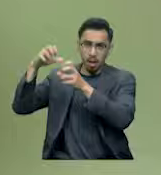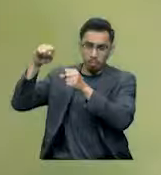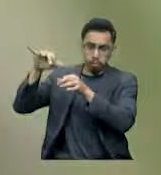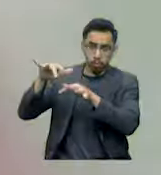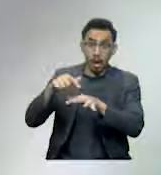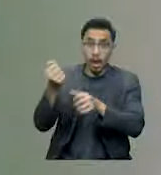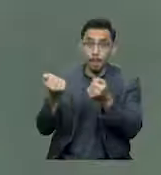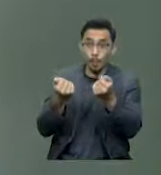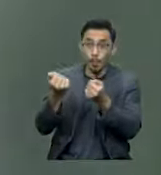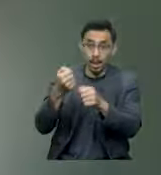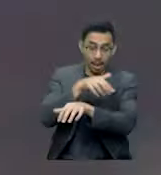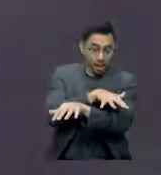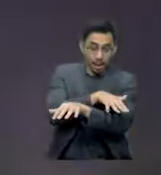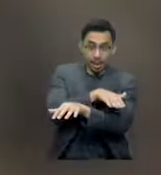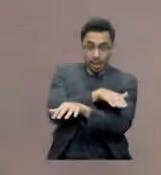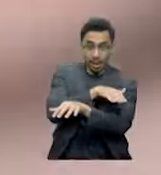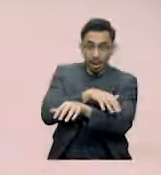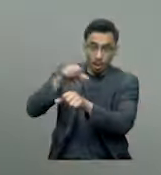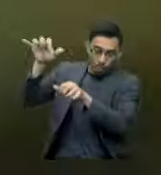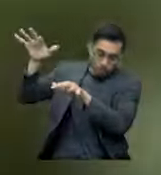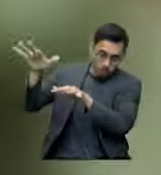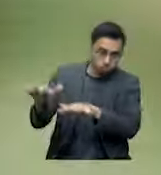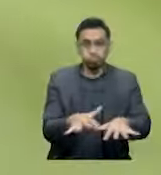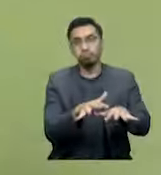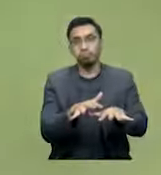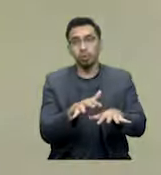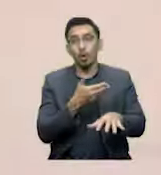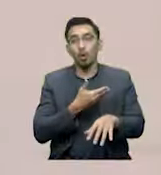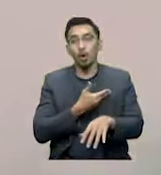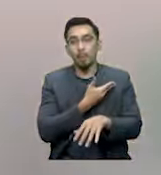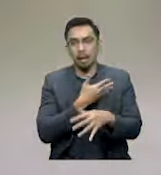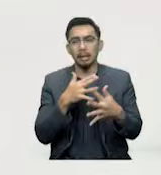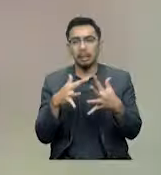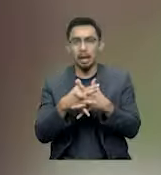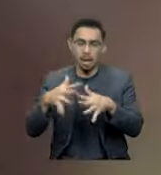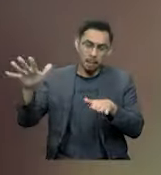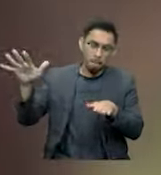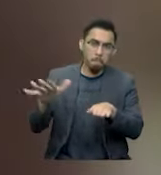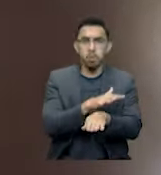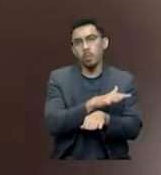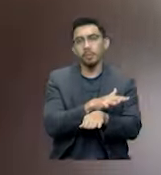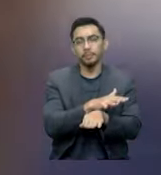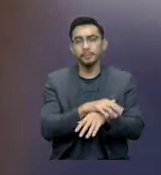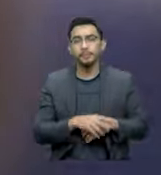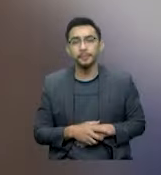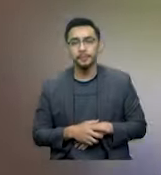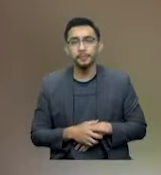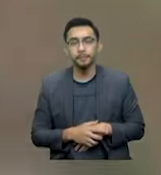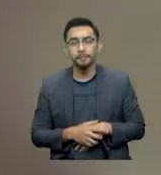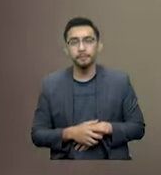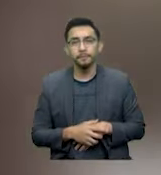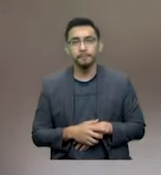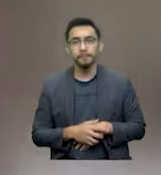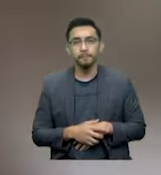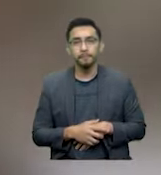rumah warga diperkirakan ada banyak korban yang tertimbun longsor agak sulit dierjang